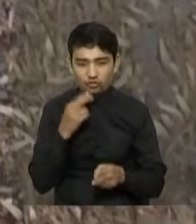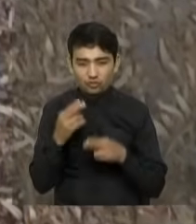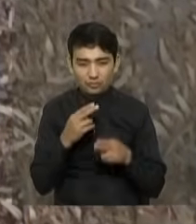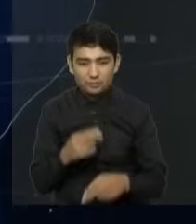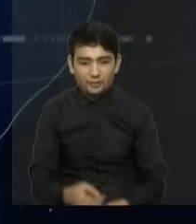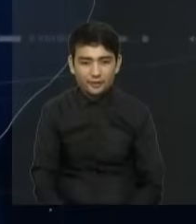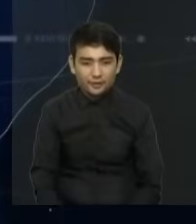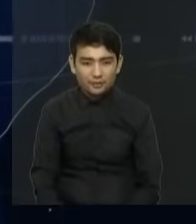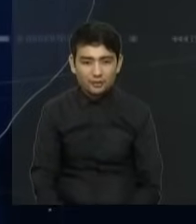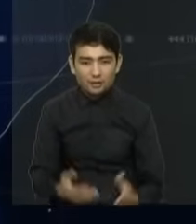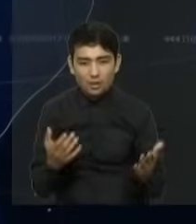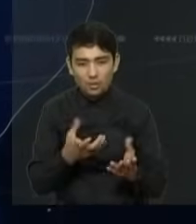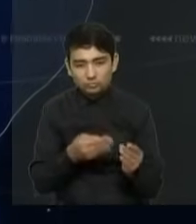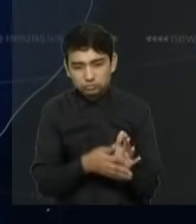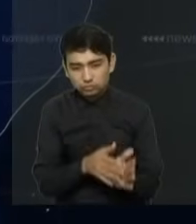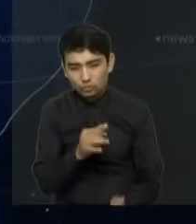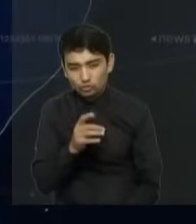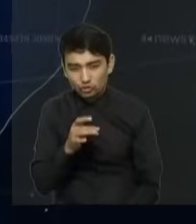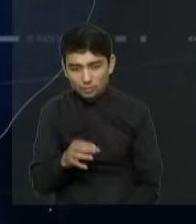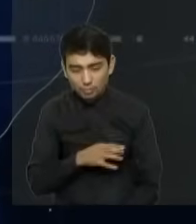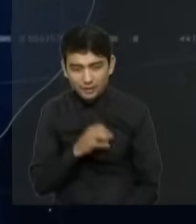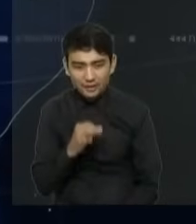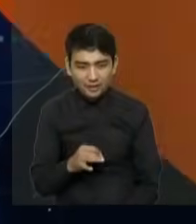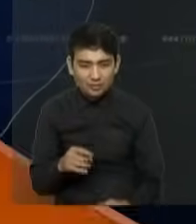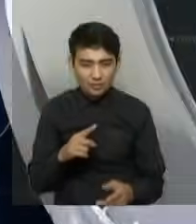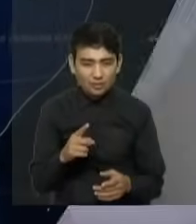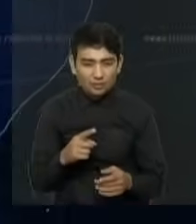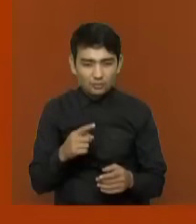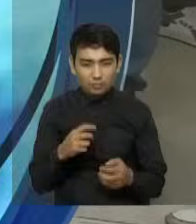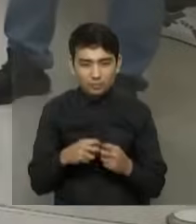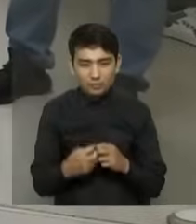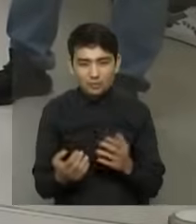правоохранитель. Какой ущерб причинен? С чем приходится сталкиваться?